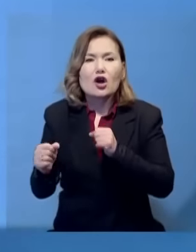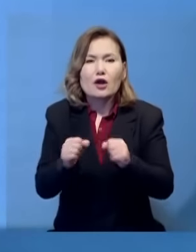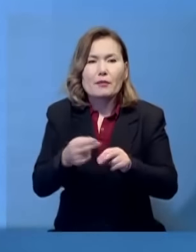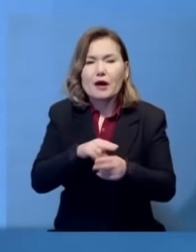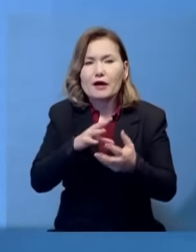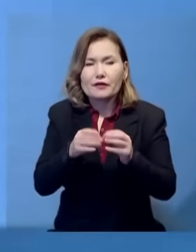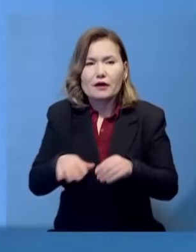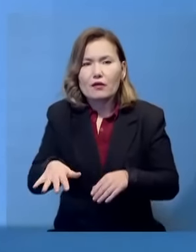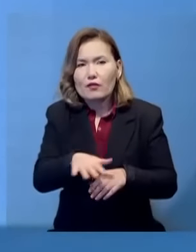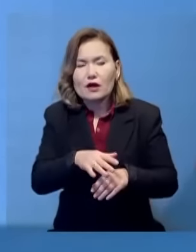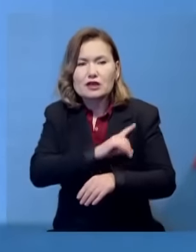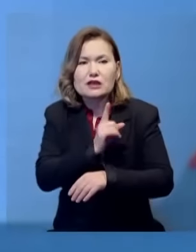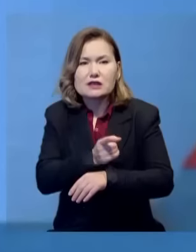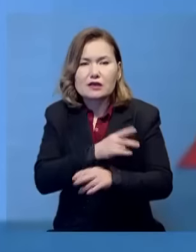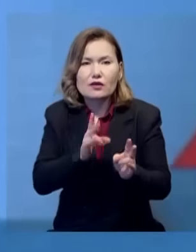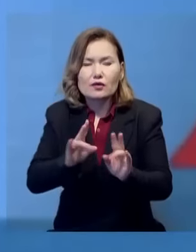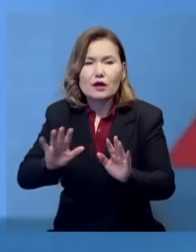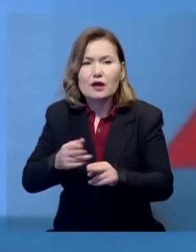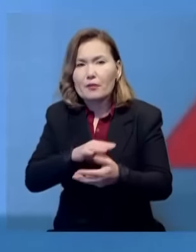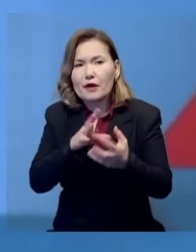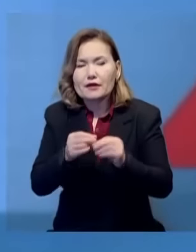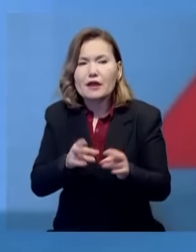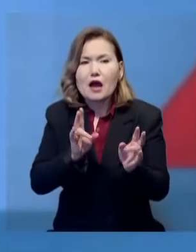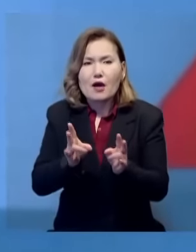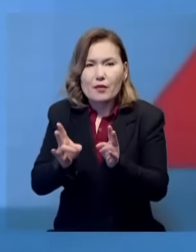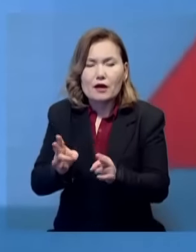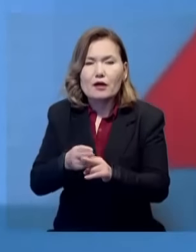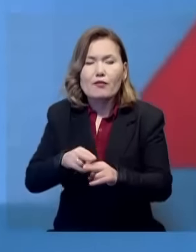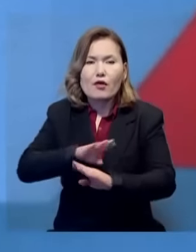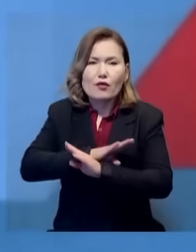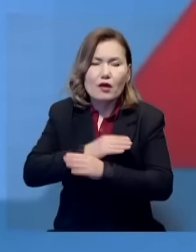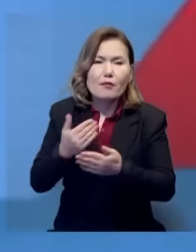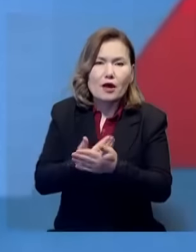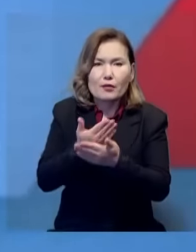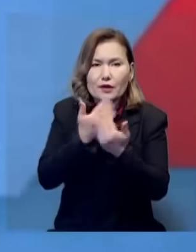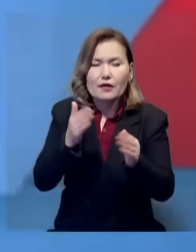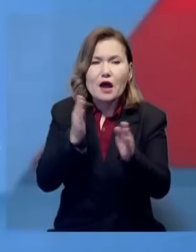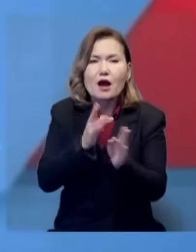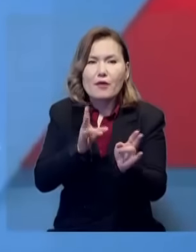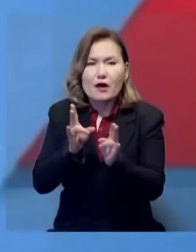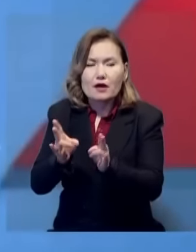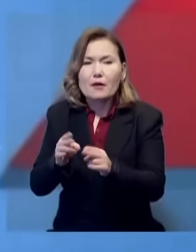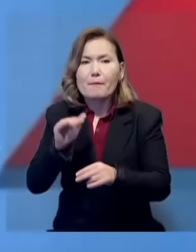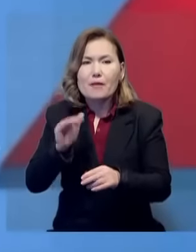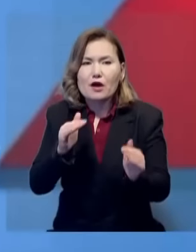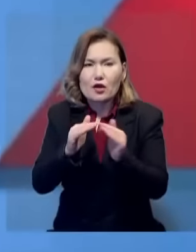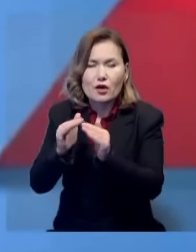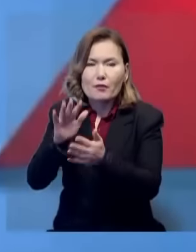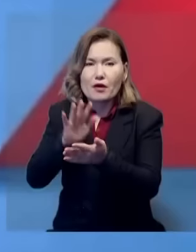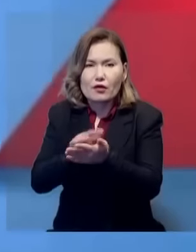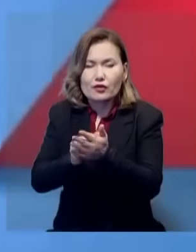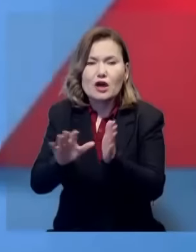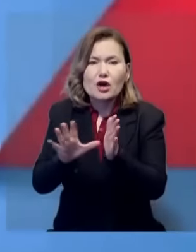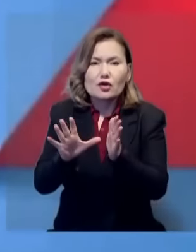екі түрлі ауданында тіркелген. Арасы бірнеше минут. Зардап шеккендер жөнінде мәлімет жоқ. Бірақ табиғат апаттан кейін мыңдаған үй жарықсыз